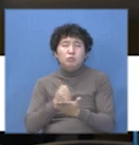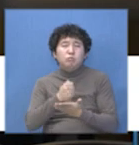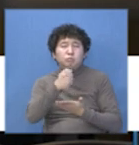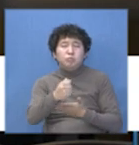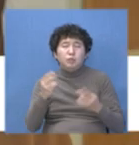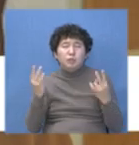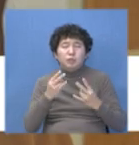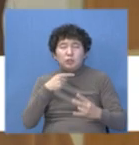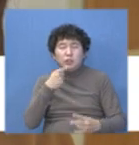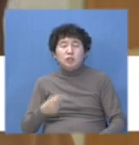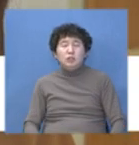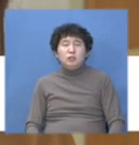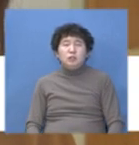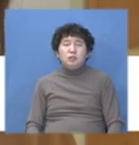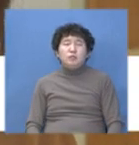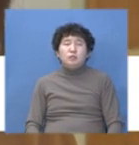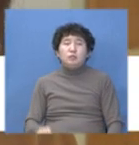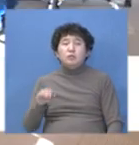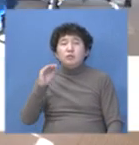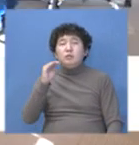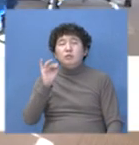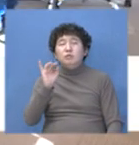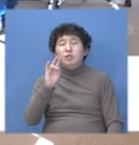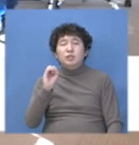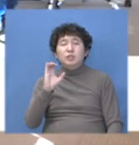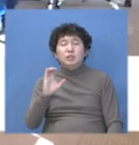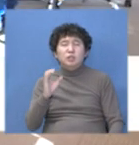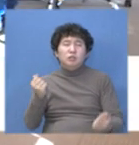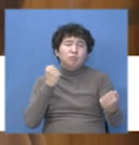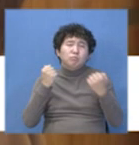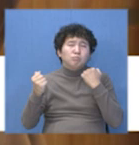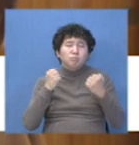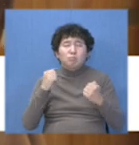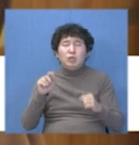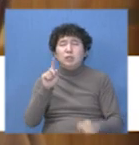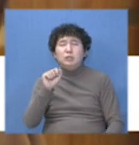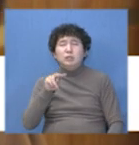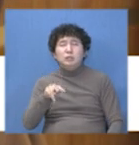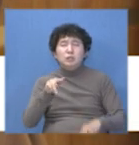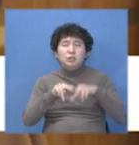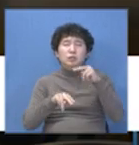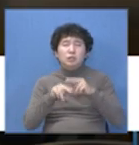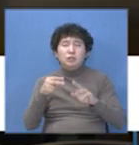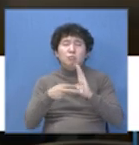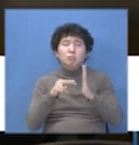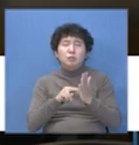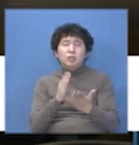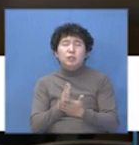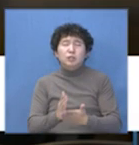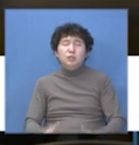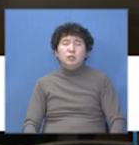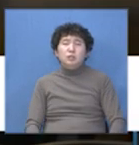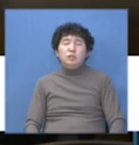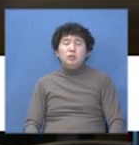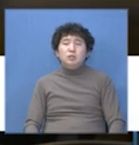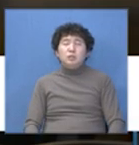қалаларының тұрғындар үшін заманауи фитнес орталықтары пайдалануға берілмек. Оларды салу үшін үлгілік жоба әзірленді. Сколько ФАПов мы